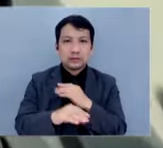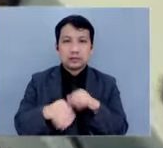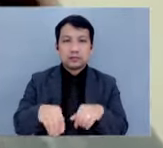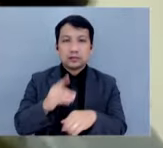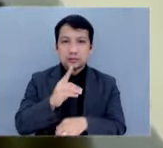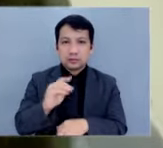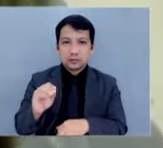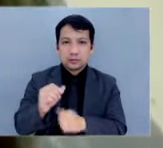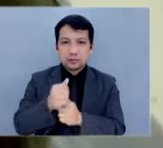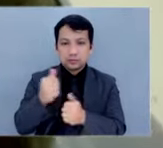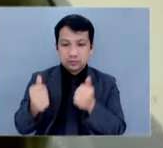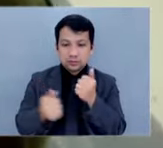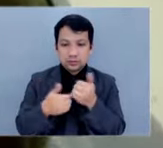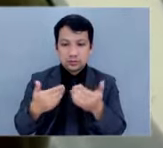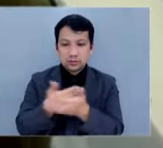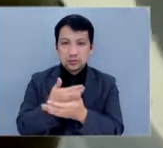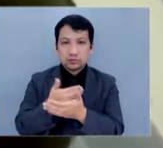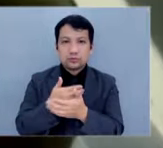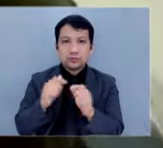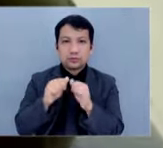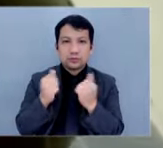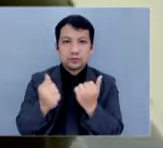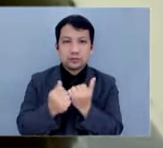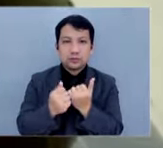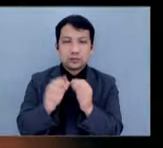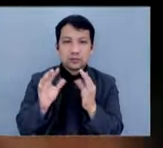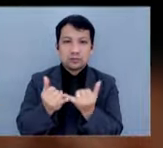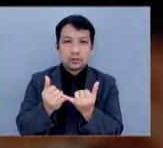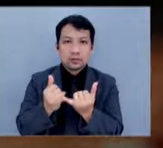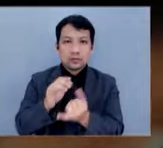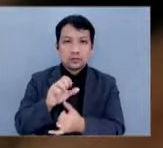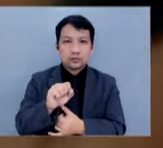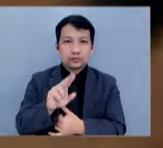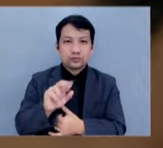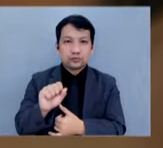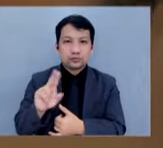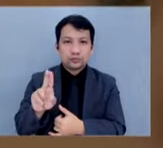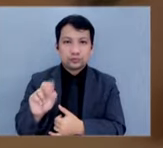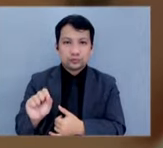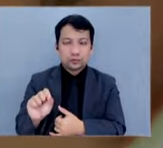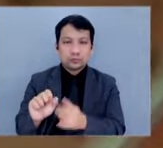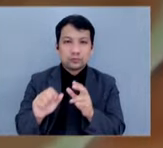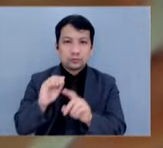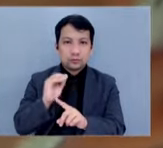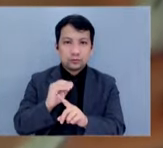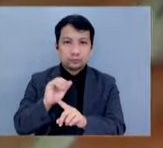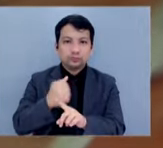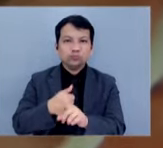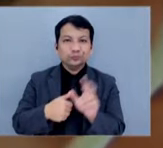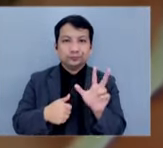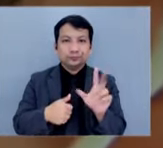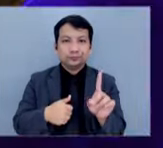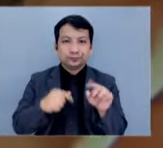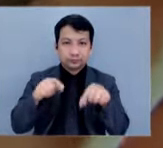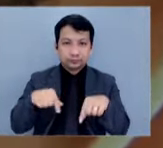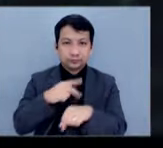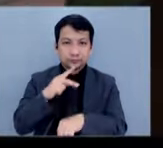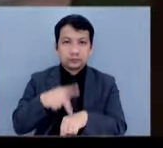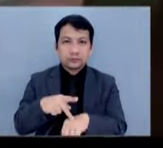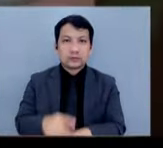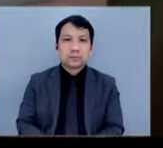ilalim ng binuo niyang talent agency na Company Susu. Sa August 31 naman ang kanyang concert sa Pilipinas.